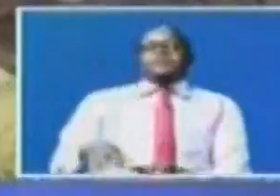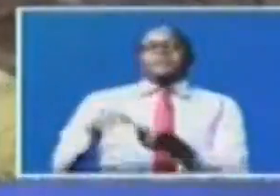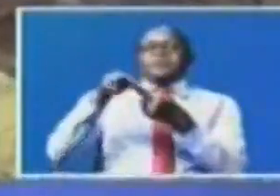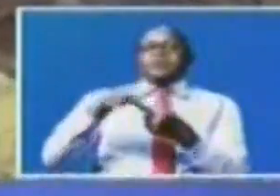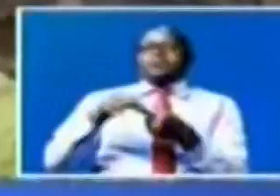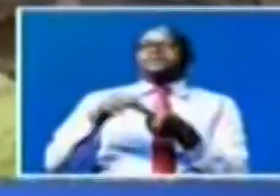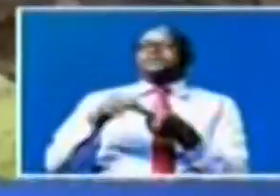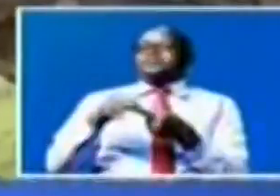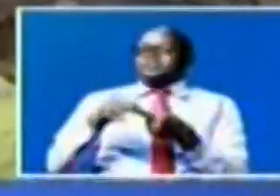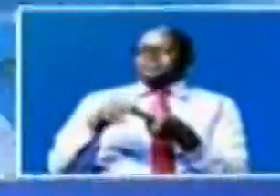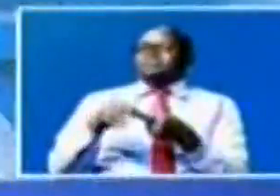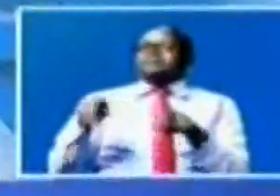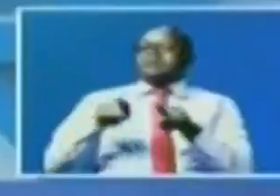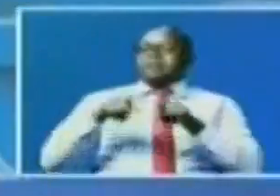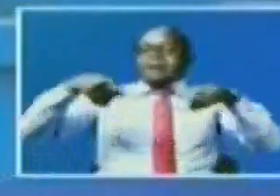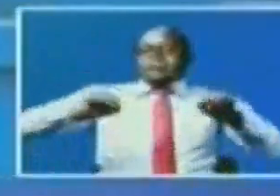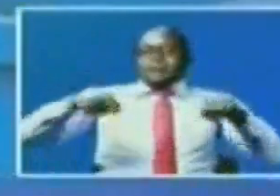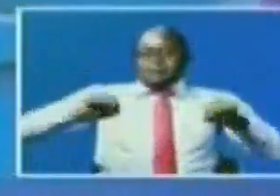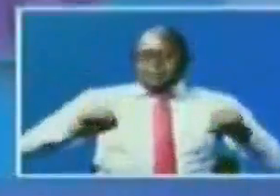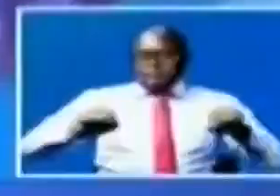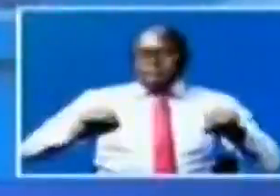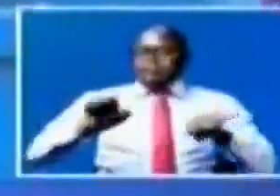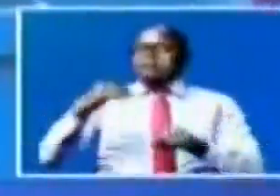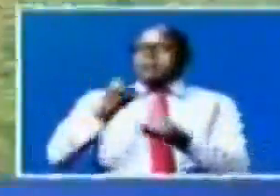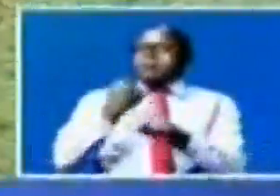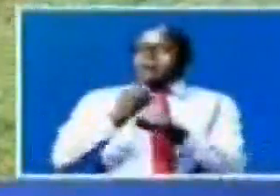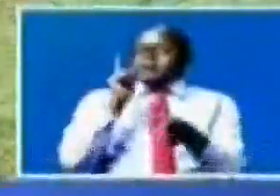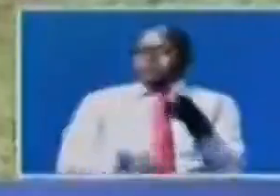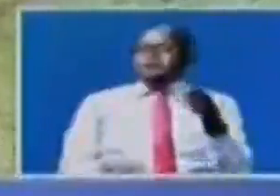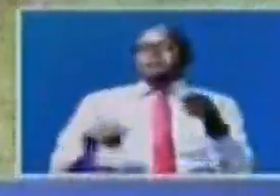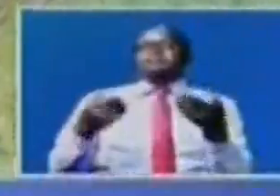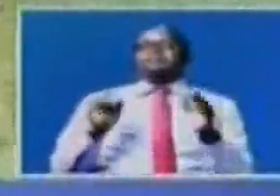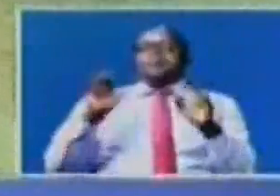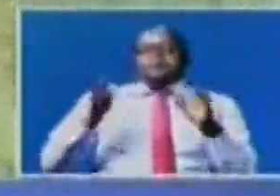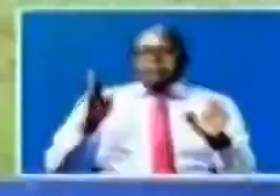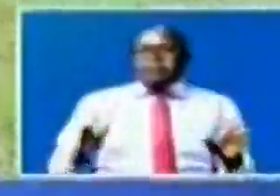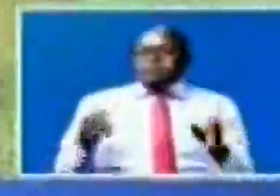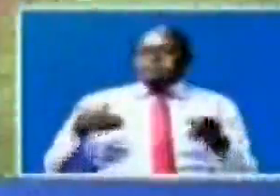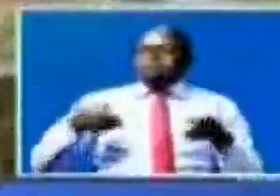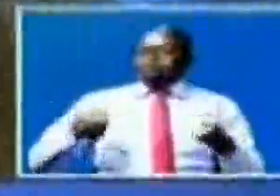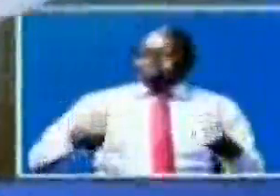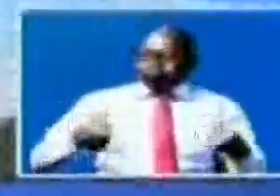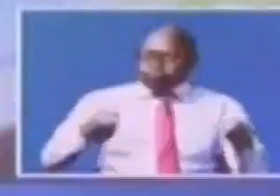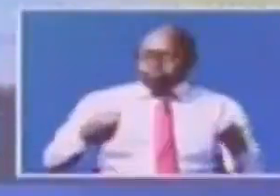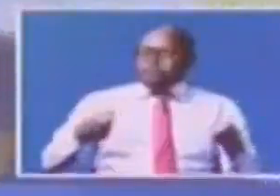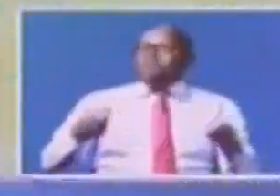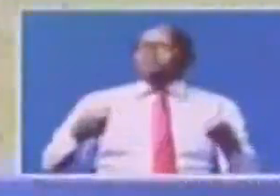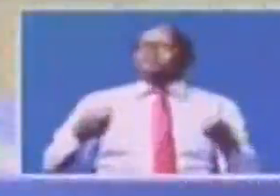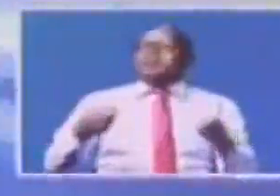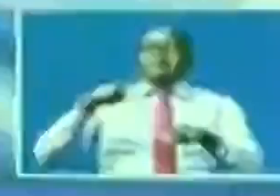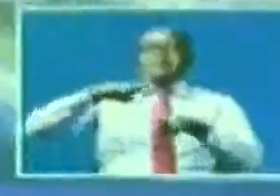kuvutwa sawia na za pikipiki kama usukani, na jukumu lake huwa ni kulima, ambapo mkulima huisukuma kwa nyuma na dereva hukalia